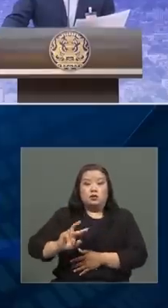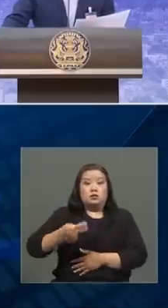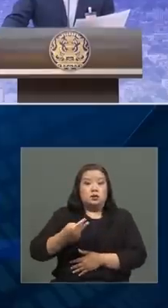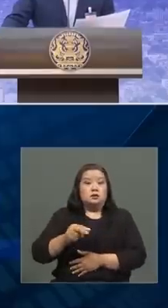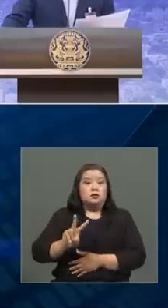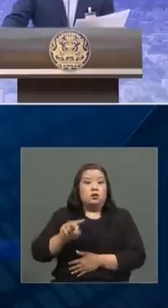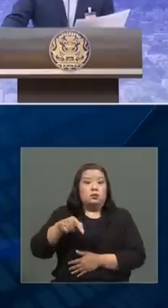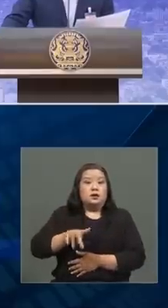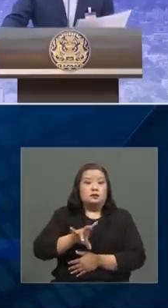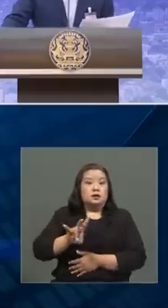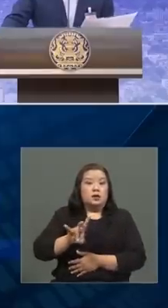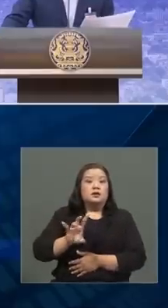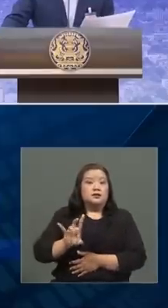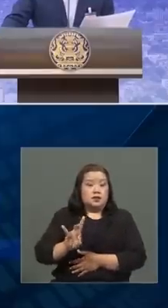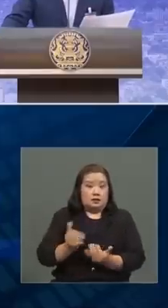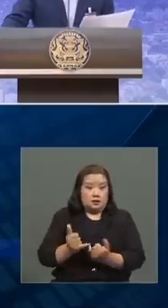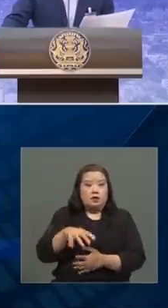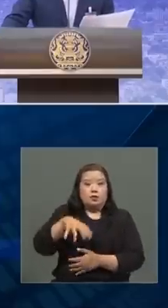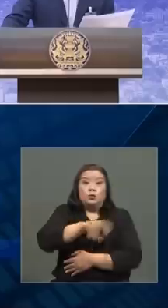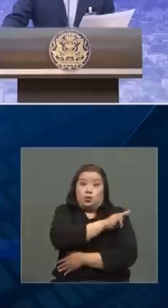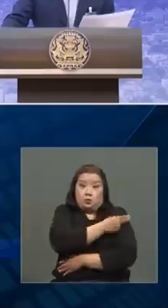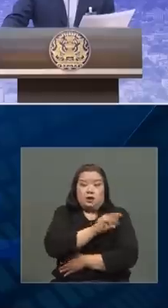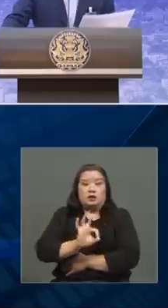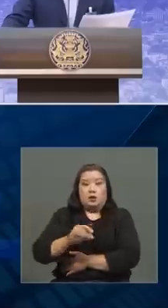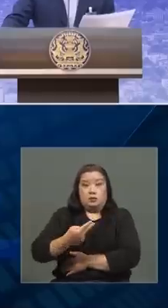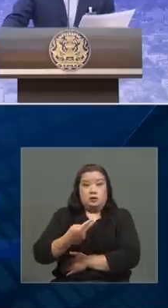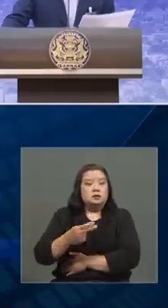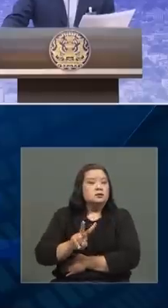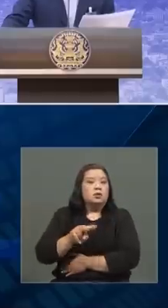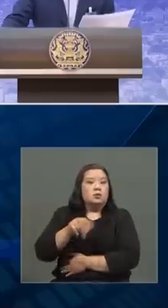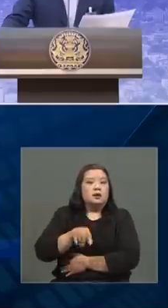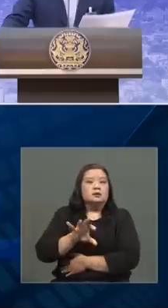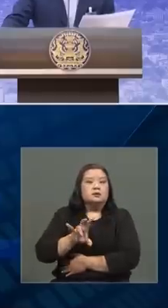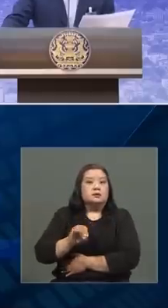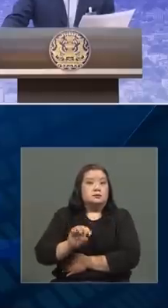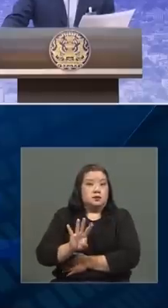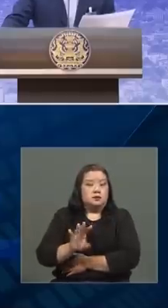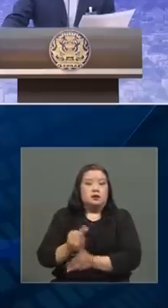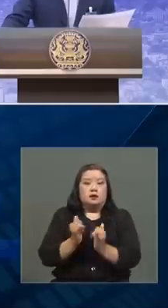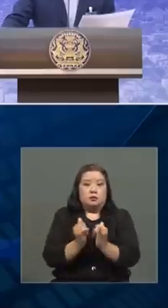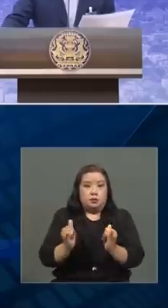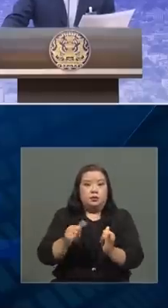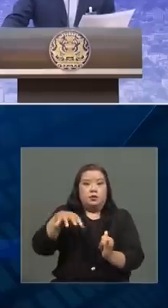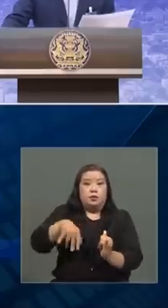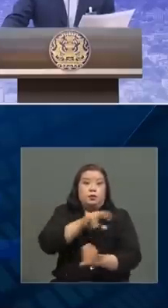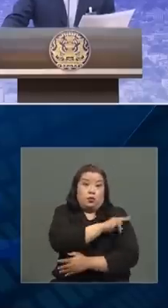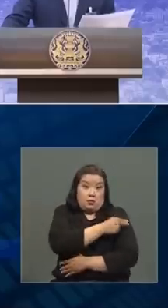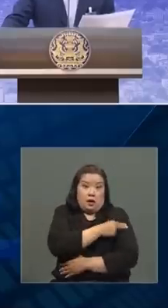7รวมนะครับในโรงพยาบาล19000 274แล้วก็โรงพยาบาลสนาม